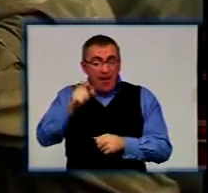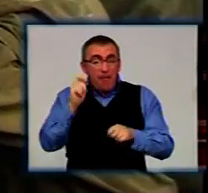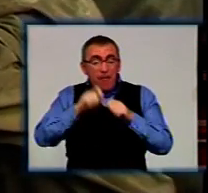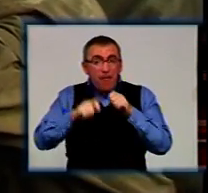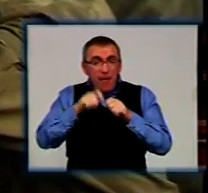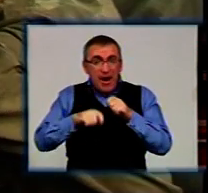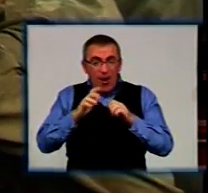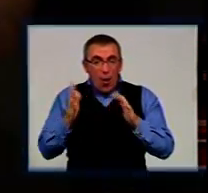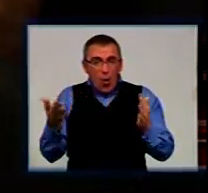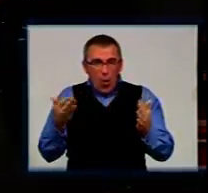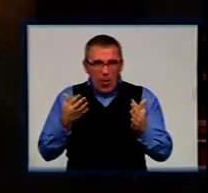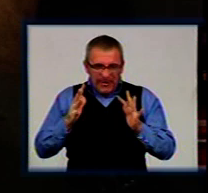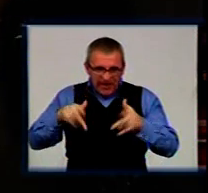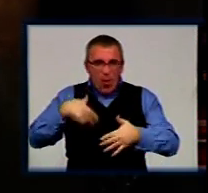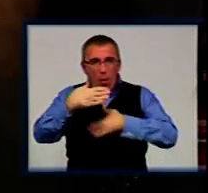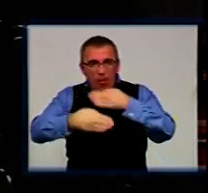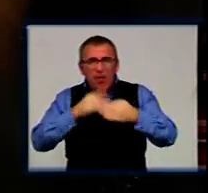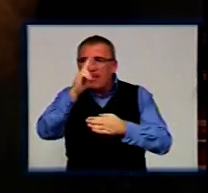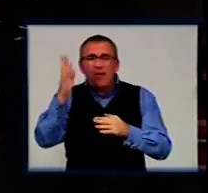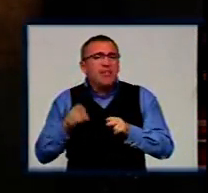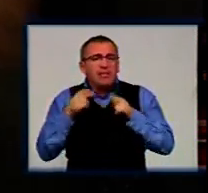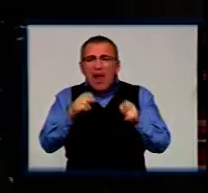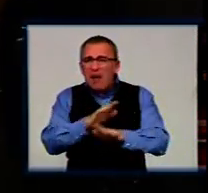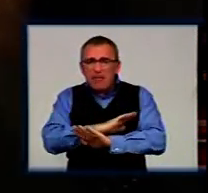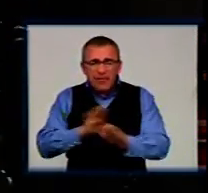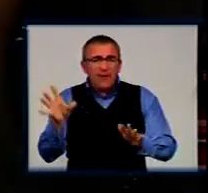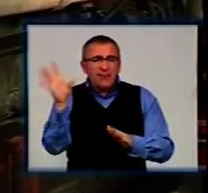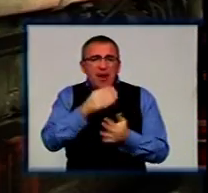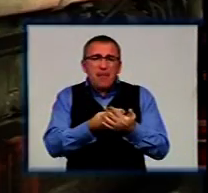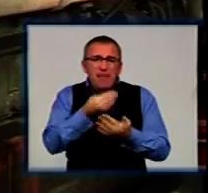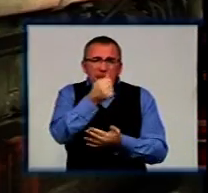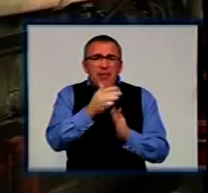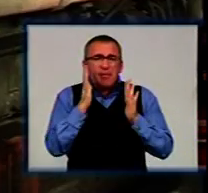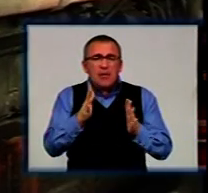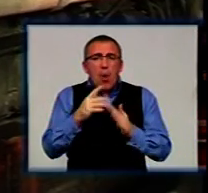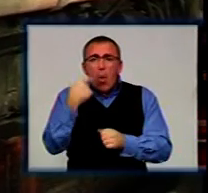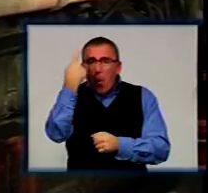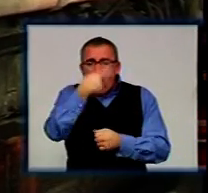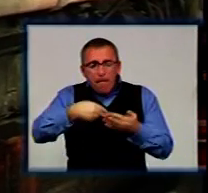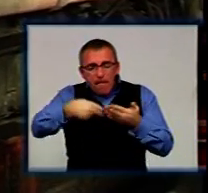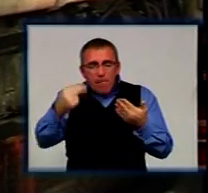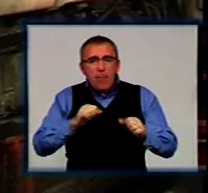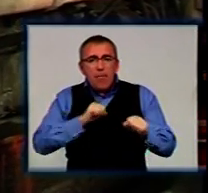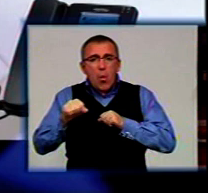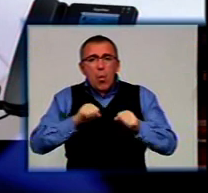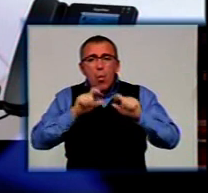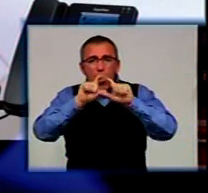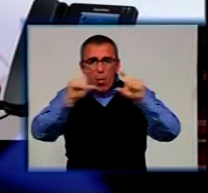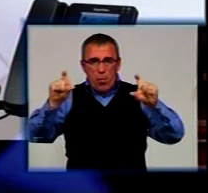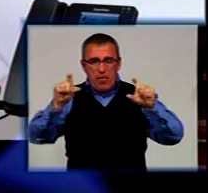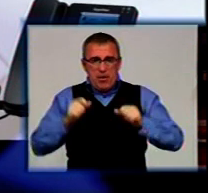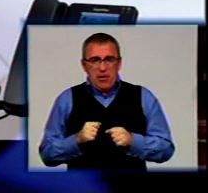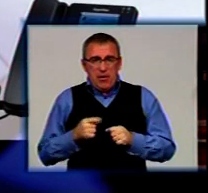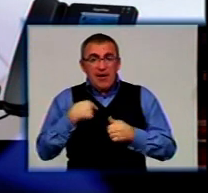технічний стан комбайнів та тракторів давно вже ніхто не приїжджає. Всі проплати роблять тільки після особистого підпису керівника управління. Я,